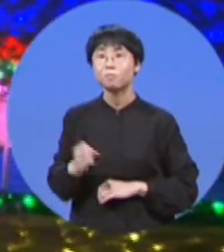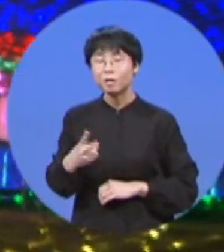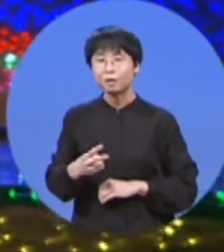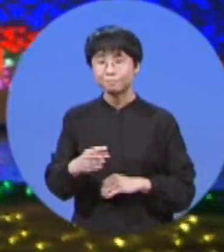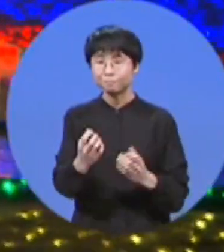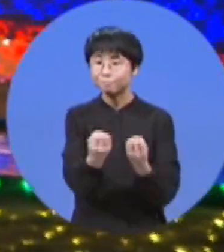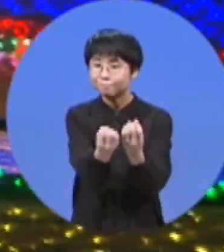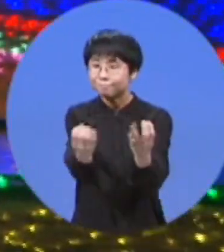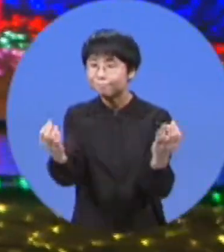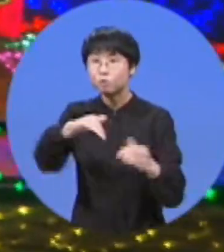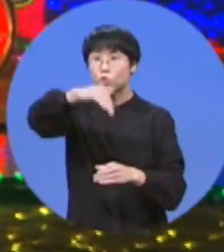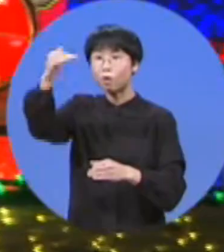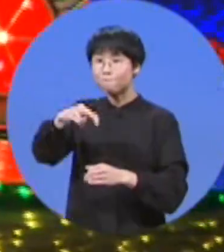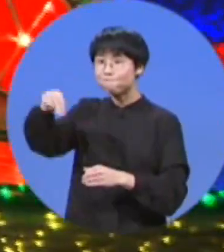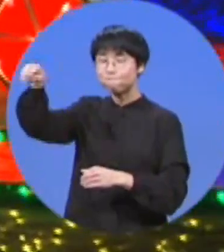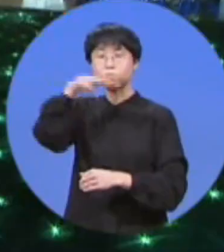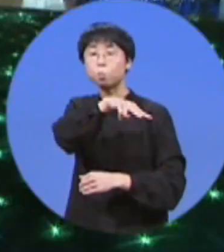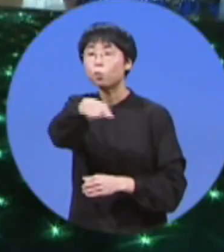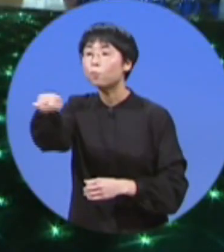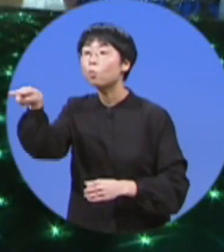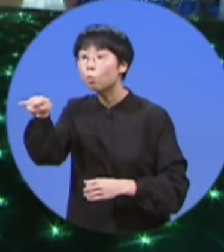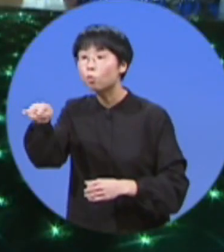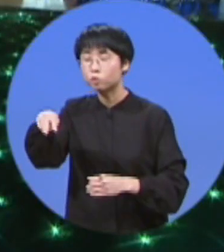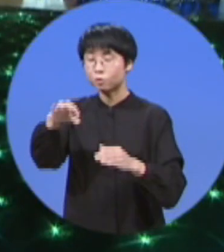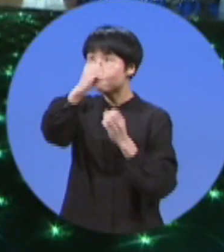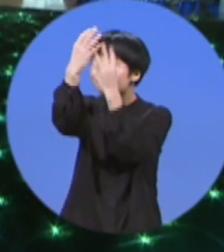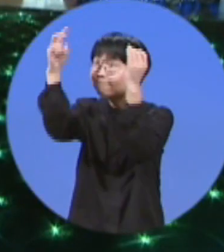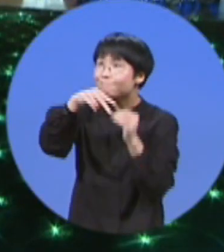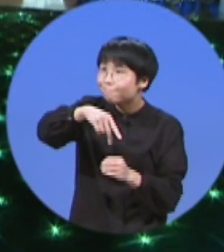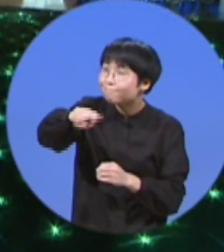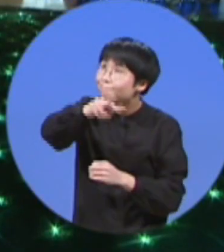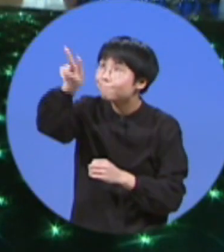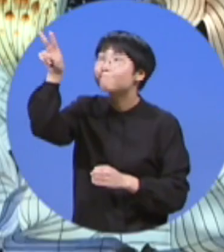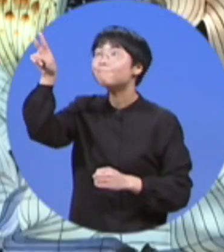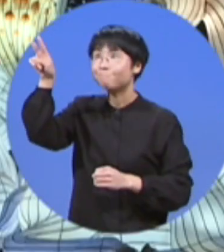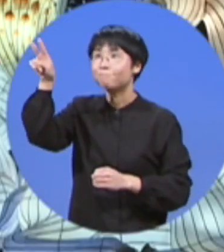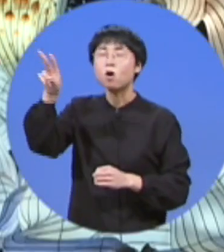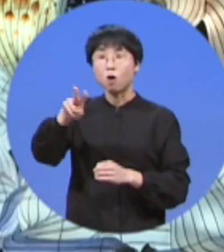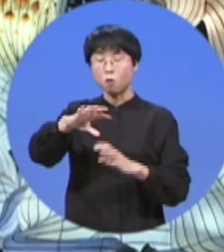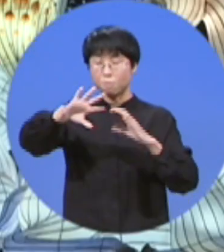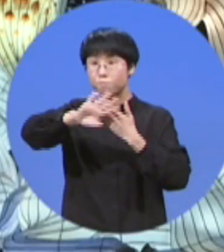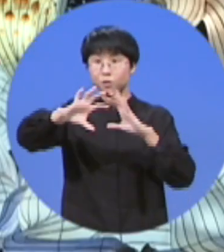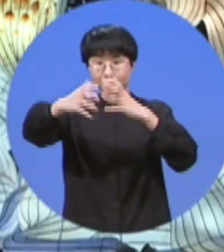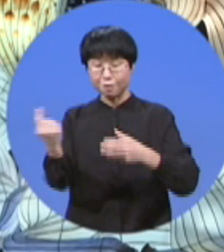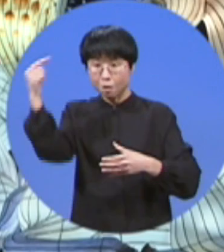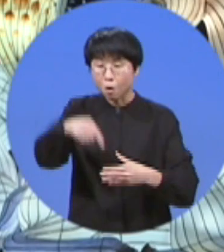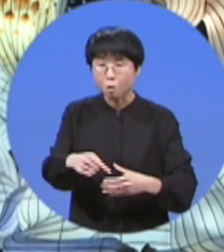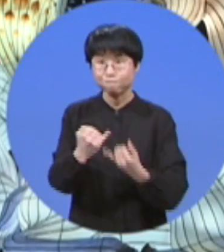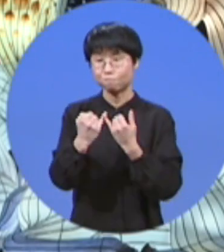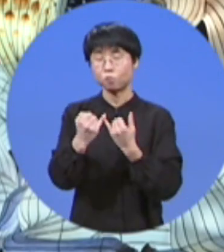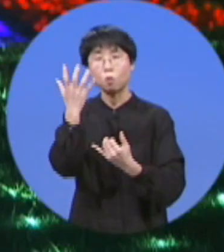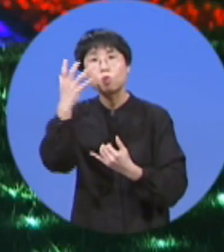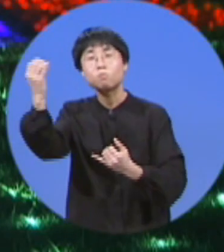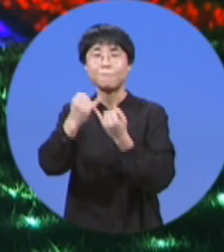ルミネーションを丘から見渡したりその中を歩いたりすれば まるで別世界に飛び込んだかのような